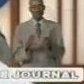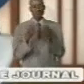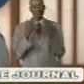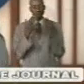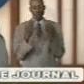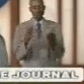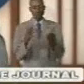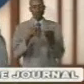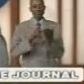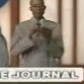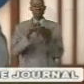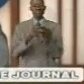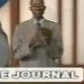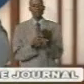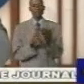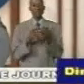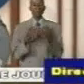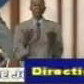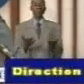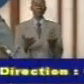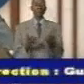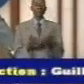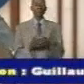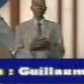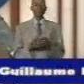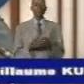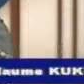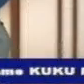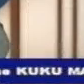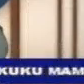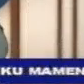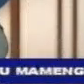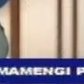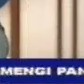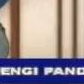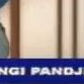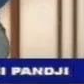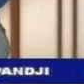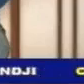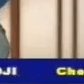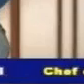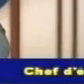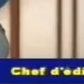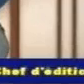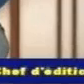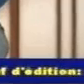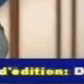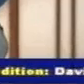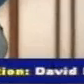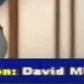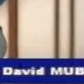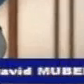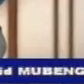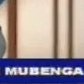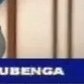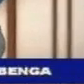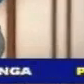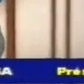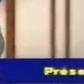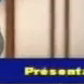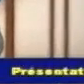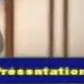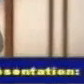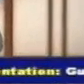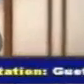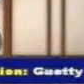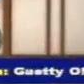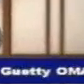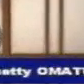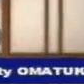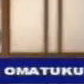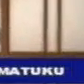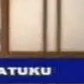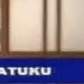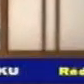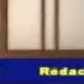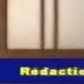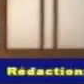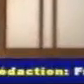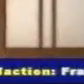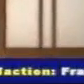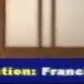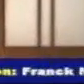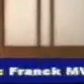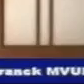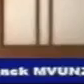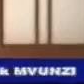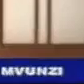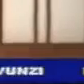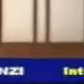c'est par ce programme que nous bouclons complètement ce journal. Merci à Chimay Dondo qui l'a réalisé, David Mubenga